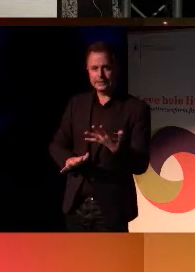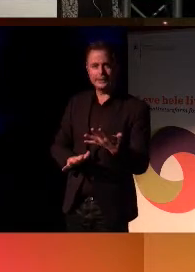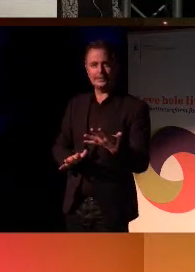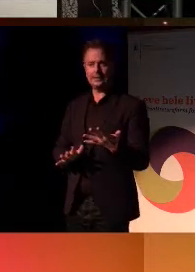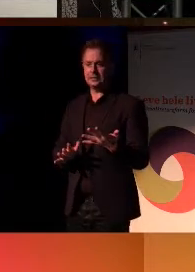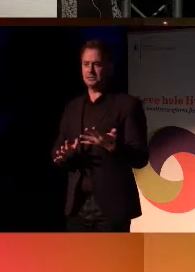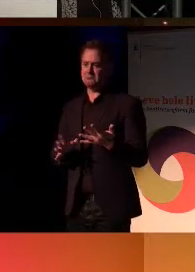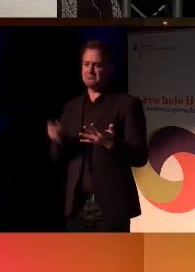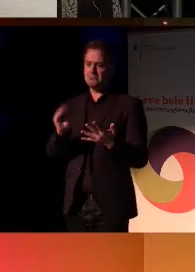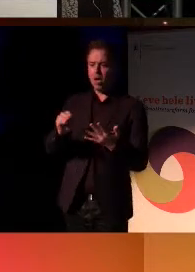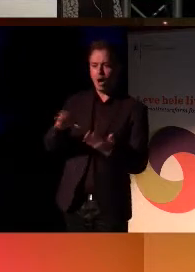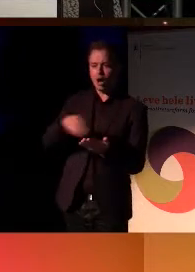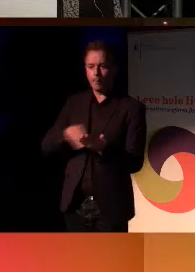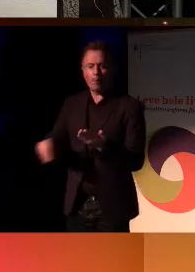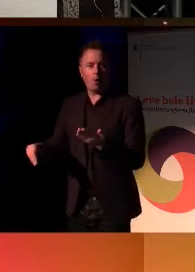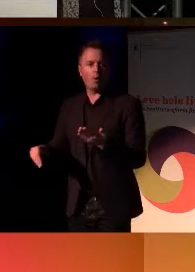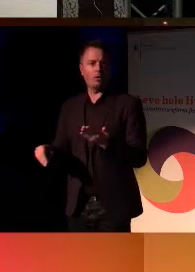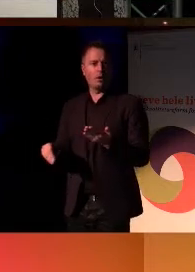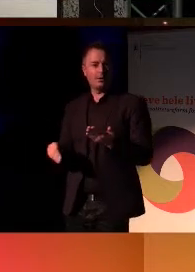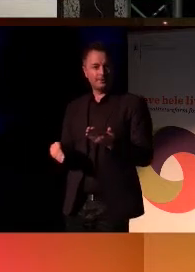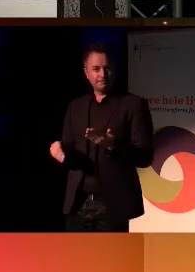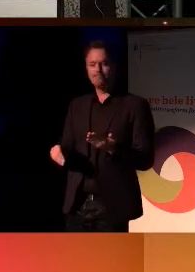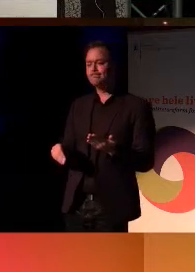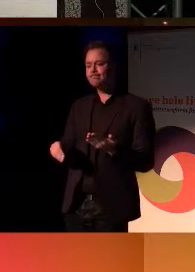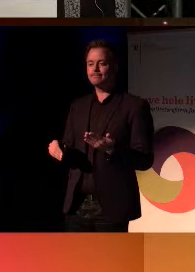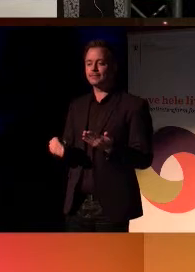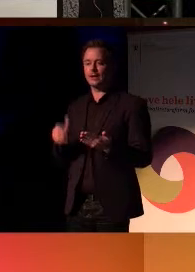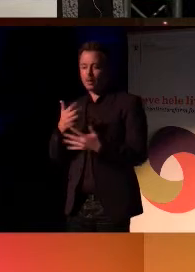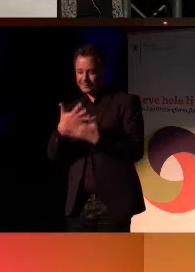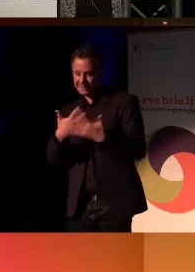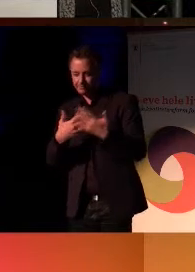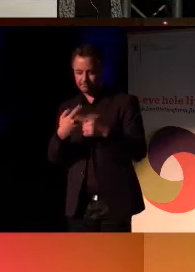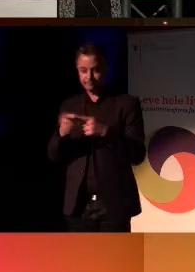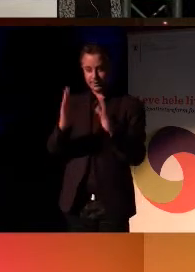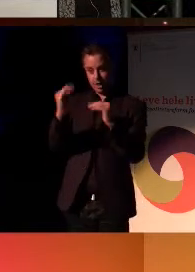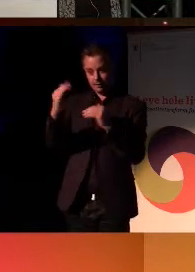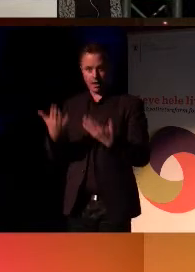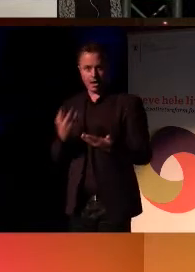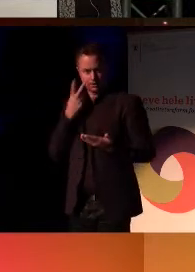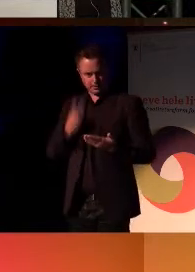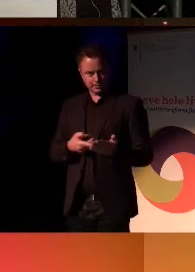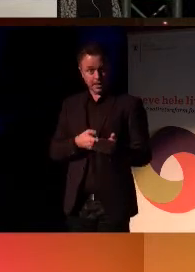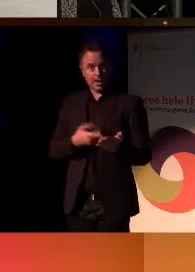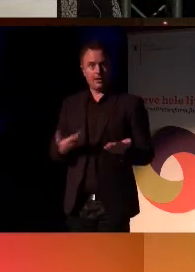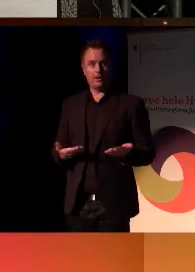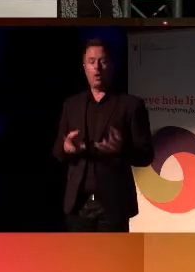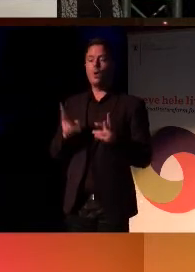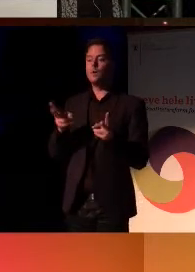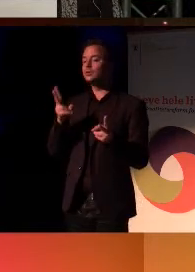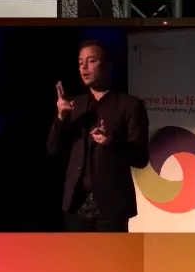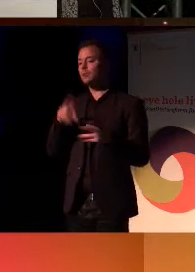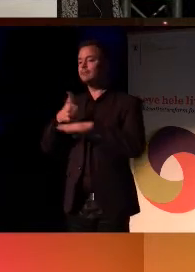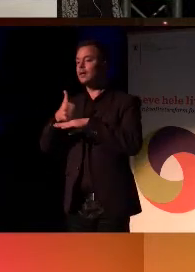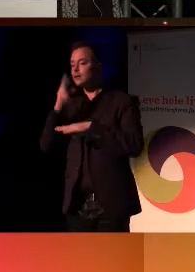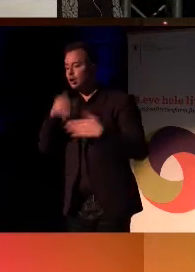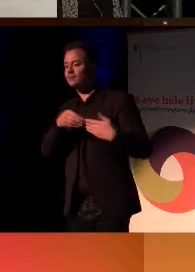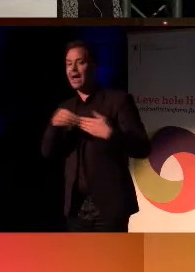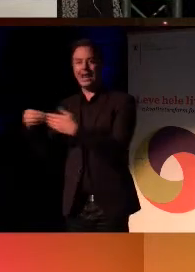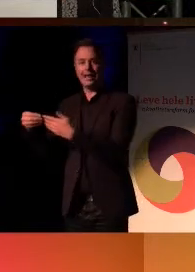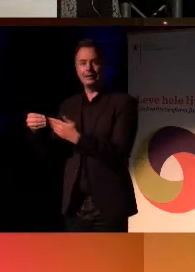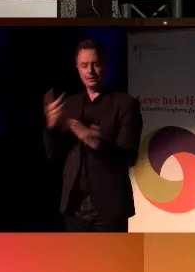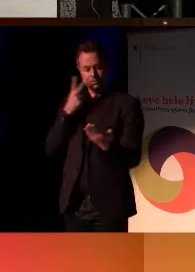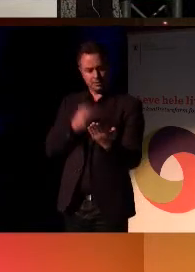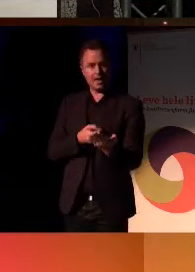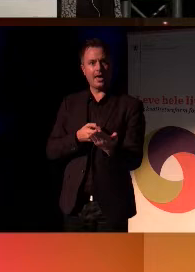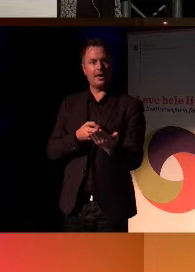Vi finner det igjen i beskrivelser av standarder, vi får nye veiledere og vi får forskrifter som gir veldig